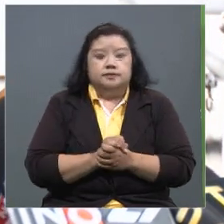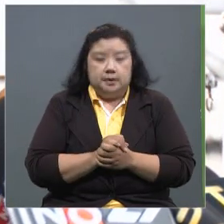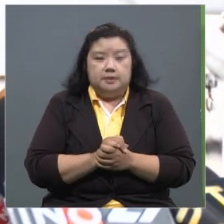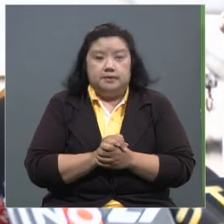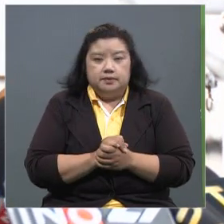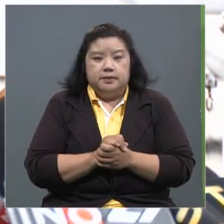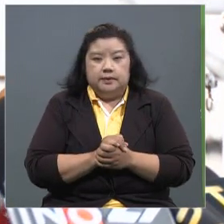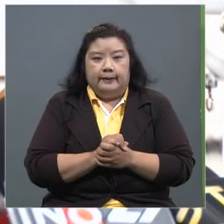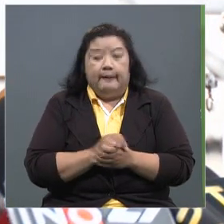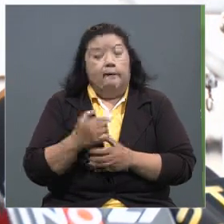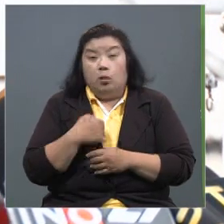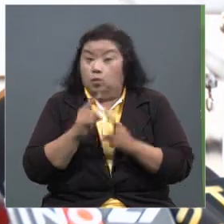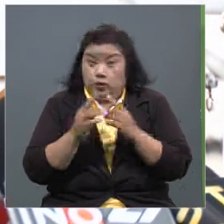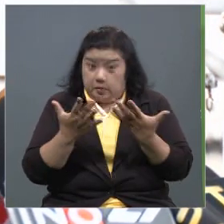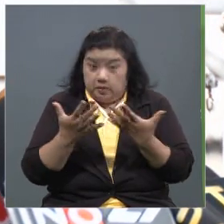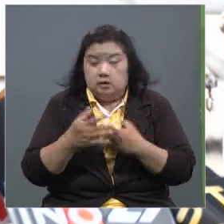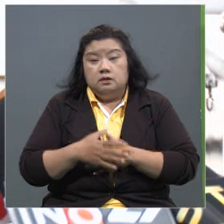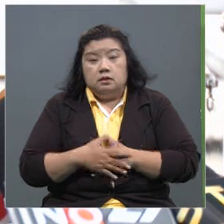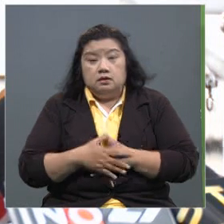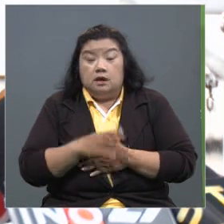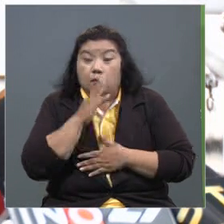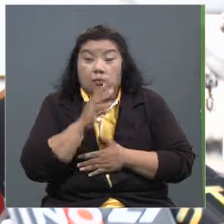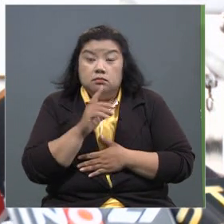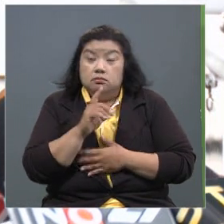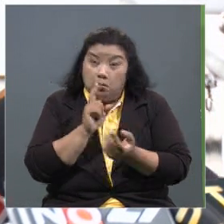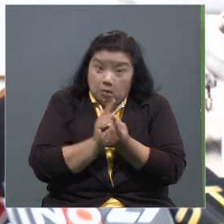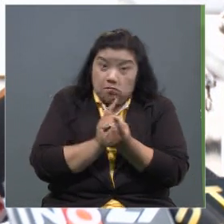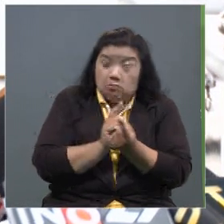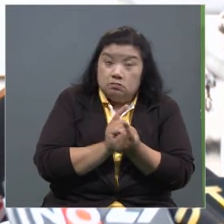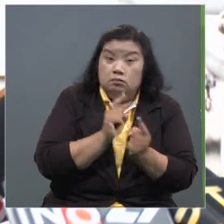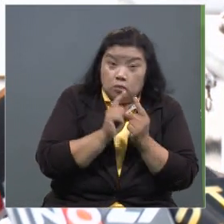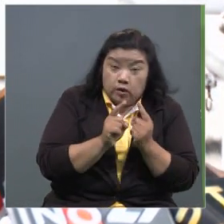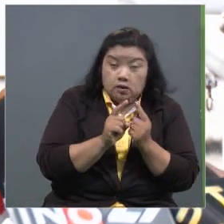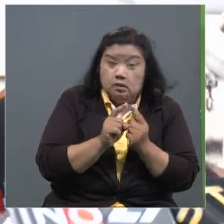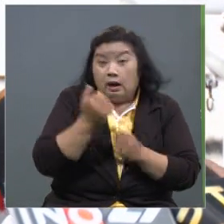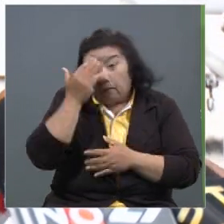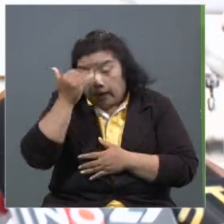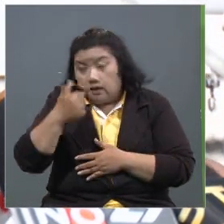ไม่มีไม่มีผมไม่ได้คุยถ้าคุยจะมาขึ้นศาลทำไมถ้าคุยก็ต้องเลิกกันไป